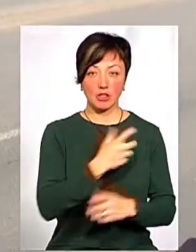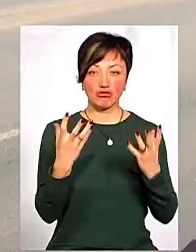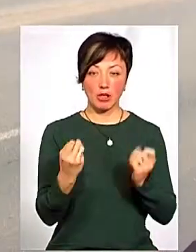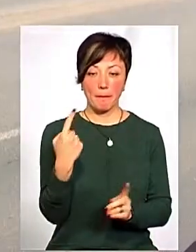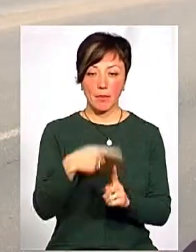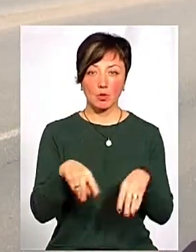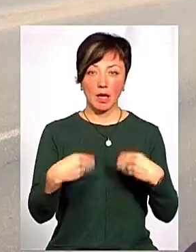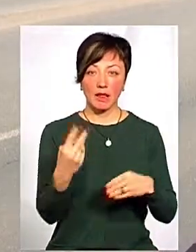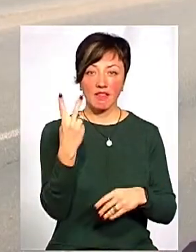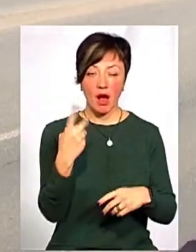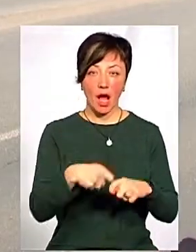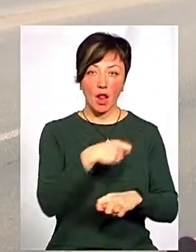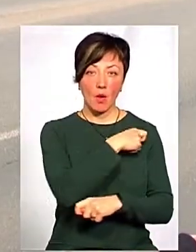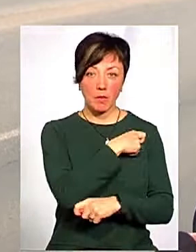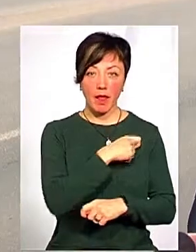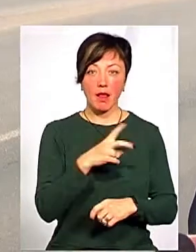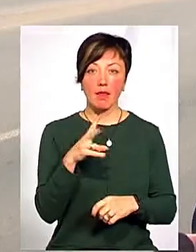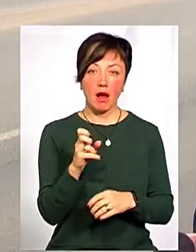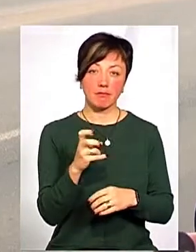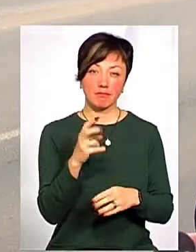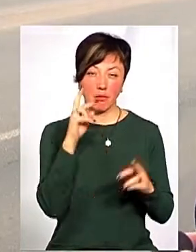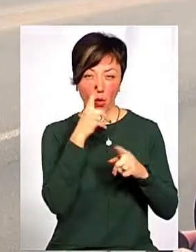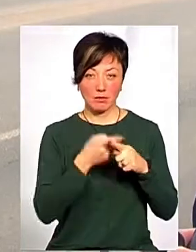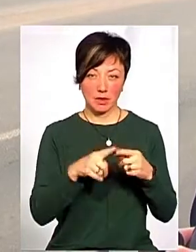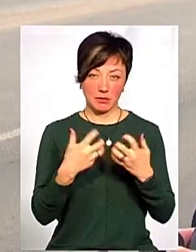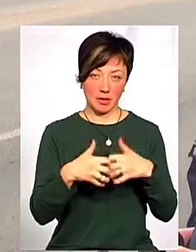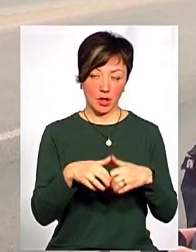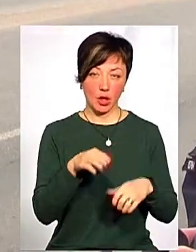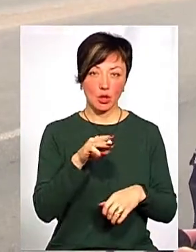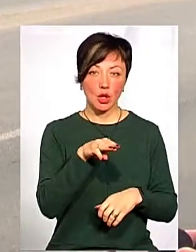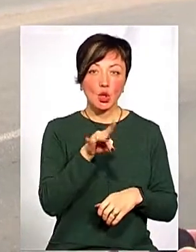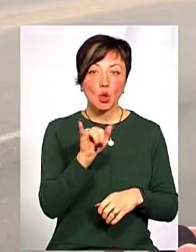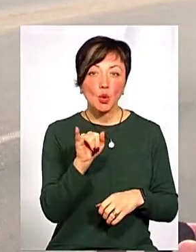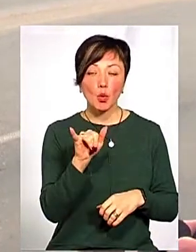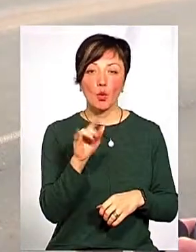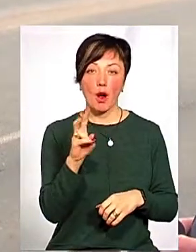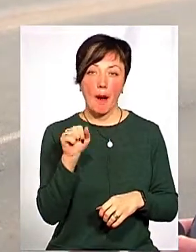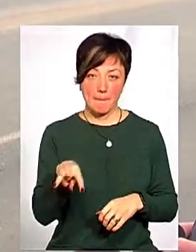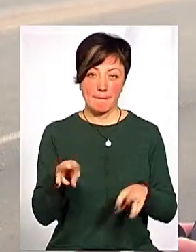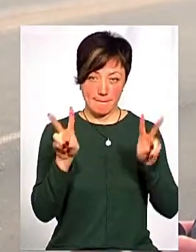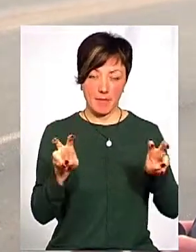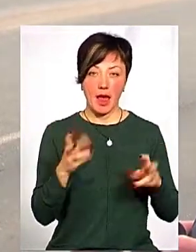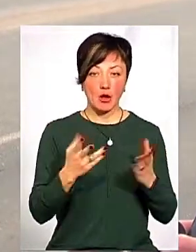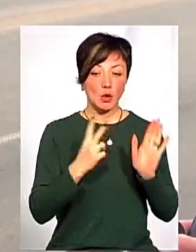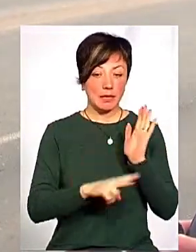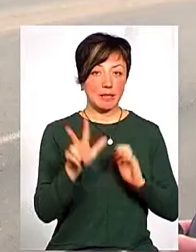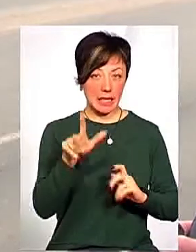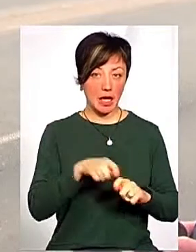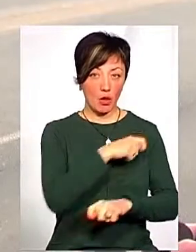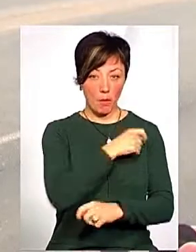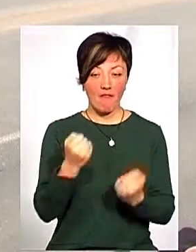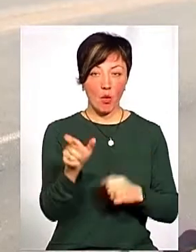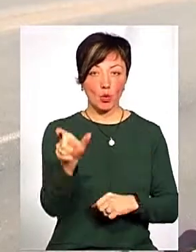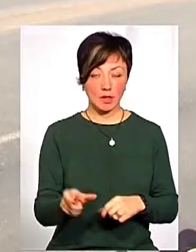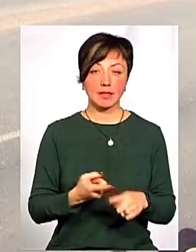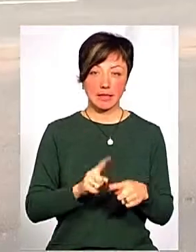плюс дається 2 кілометри на похибку на даний прилад рукам. Тобі ж, якщо 73 кілометри водій їде, це